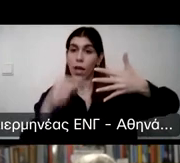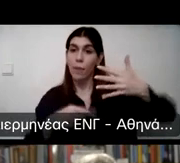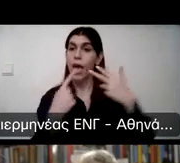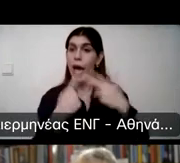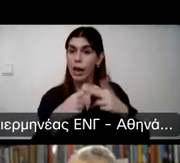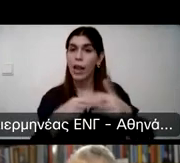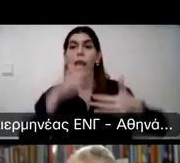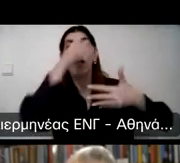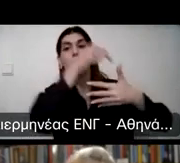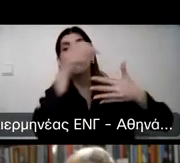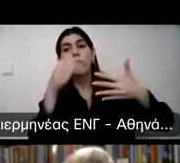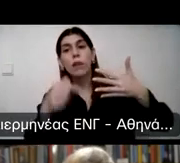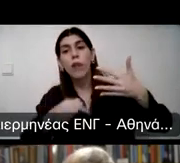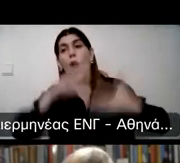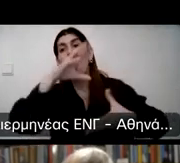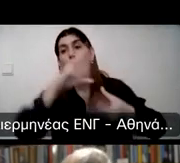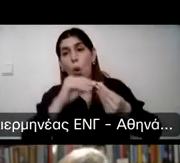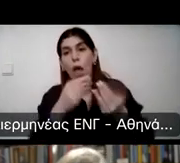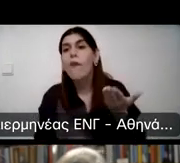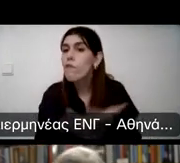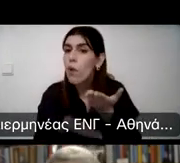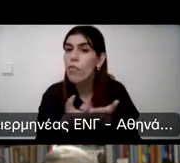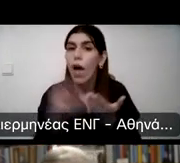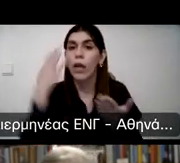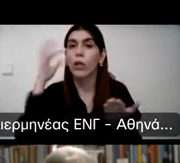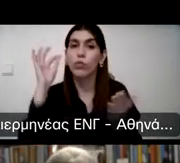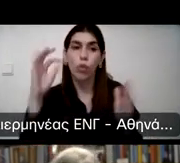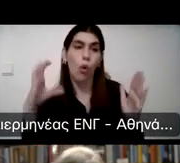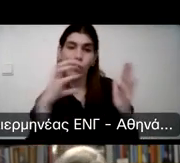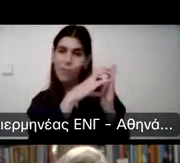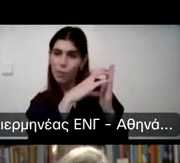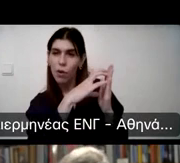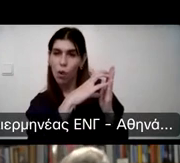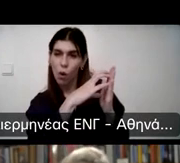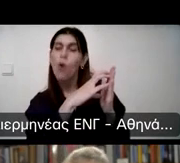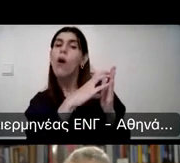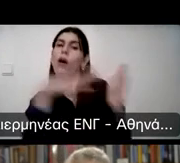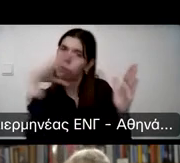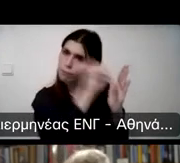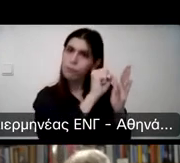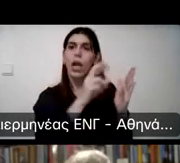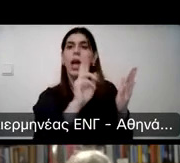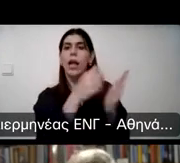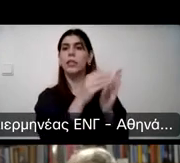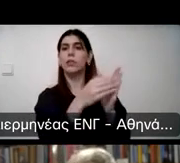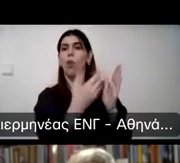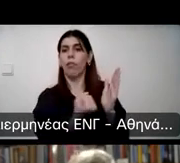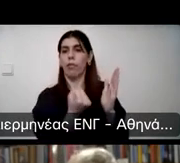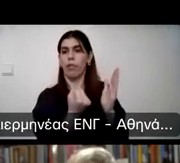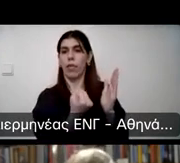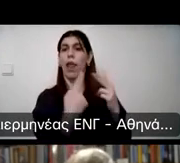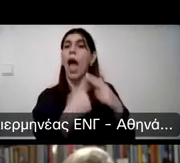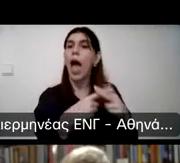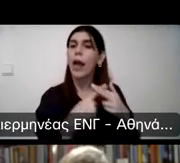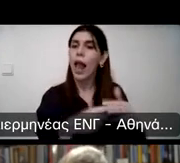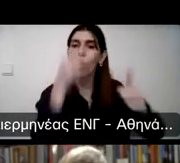βοηθά στην ανίχνευση μίας από τις πέντε υποκατηγορίες ρατσισμού. Κάθε εργαλείο αποτελεί μια ερώτηση για την